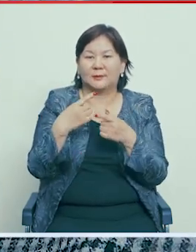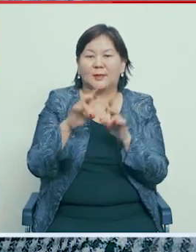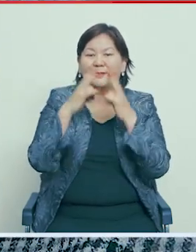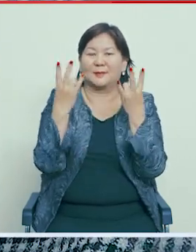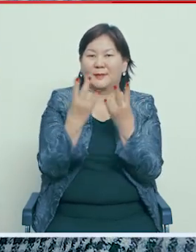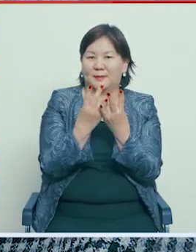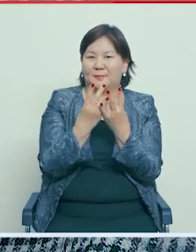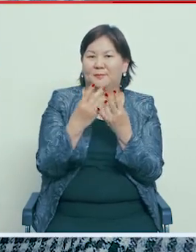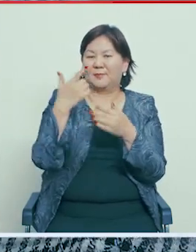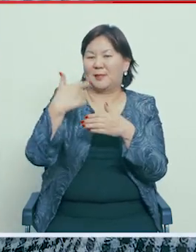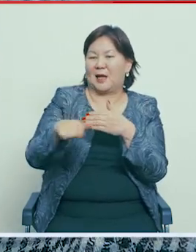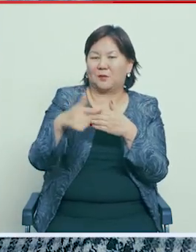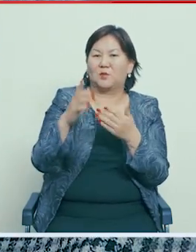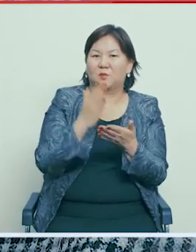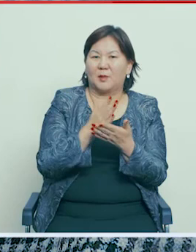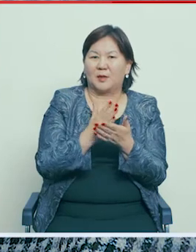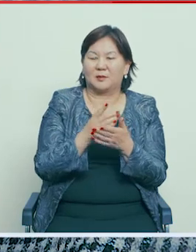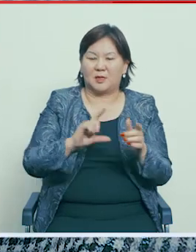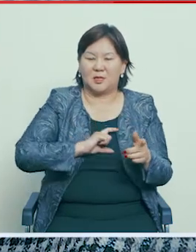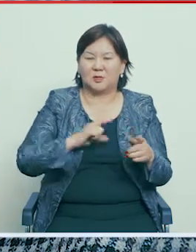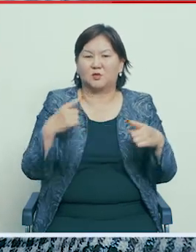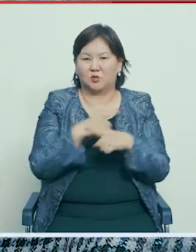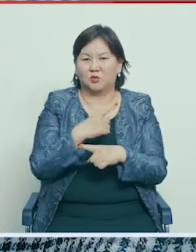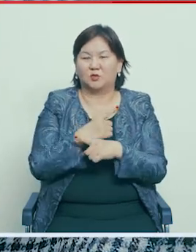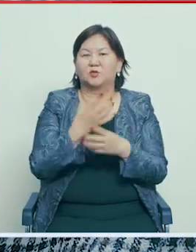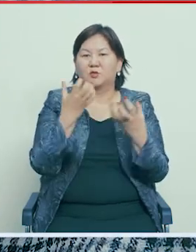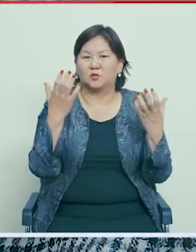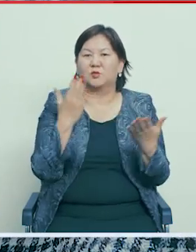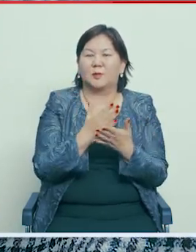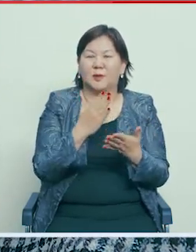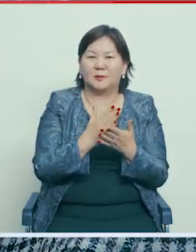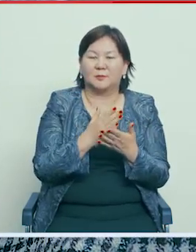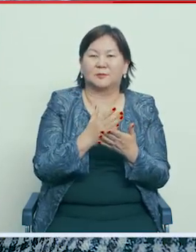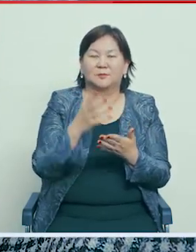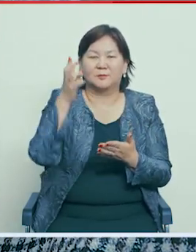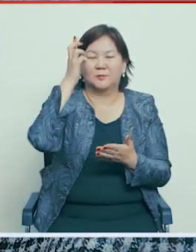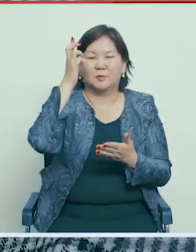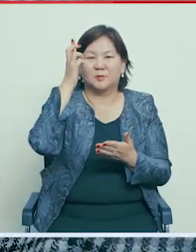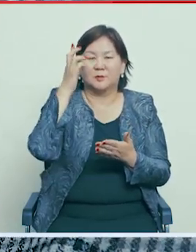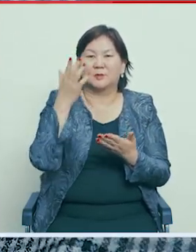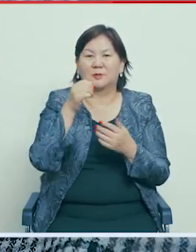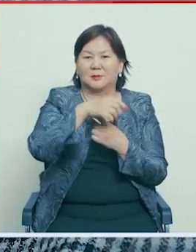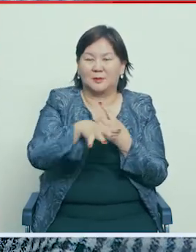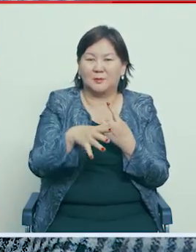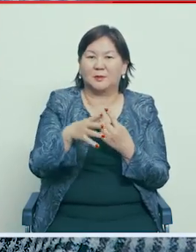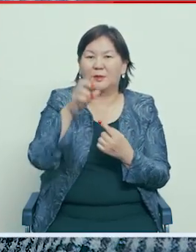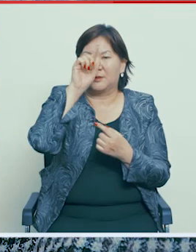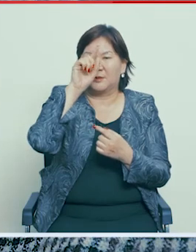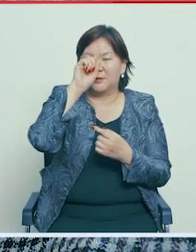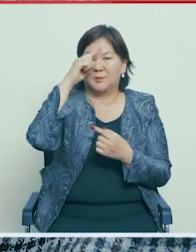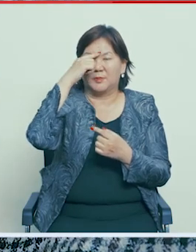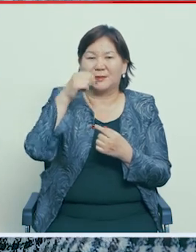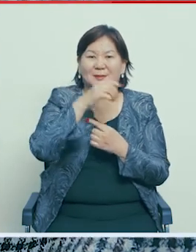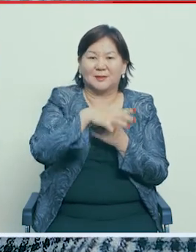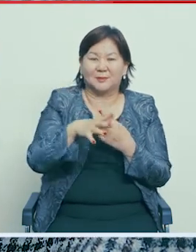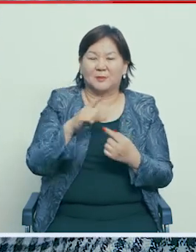нийгэмд бол нэлээд гадуур хаагдаг одоо эрхэн зөрчигдөх юм зөндөө байдаг те эрүүл мэндийн салбар болон боловсролын салбарт гээд за эрүүл мэндийн салбарт гээд би яг